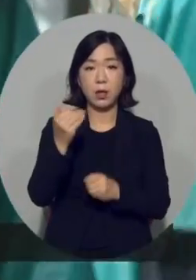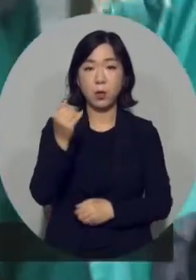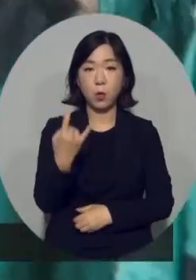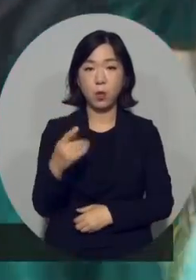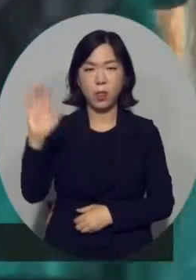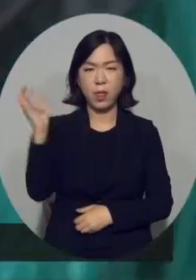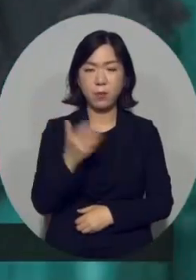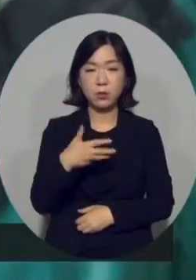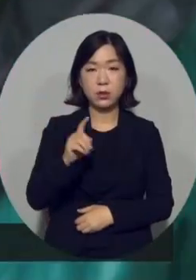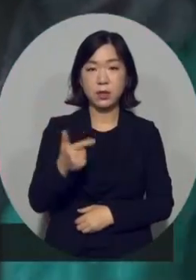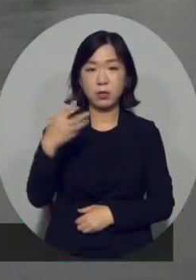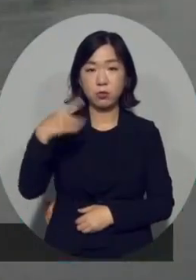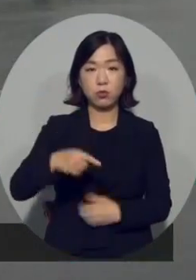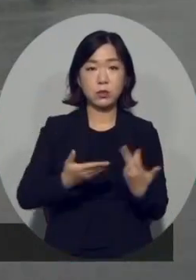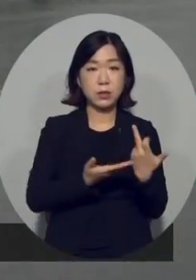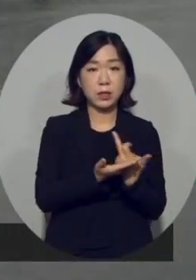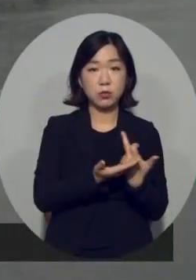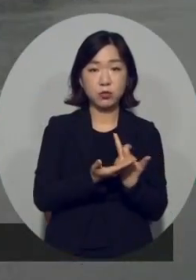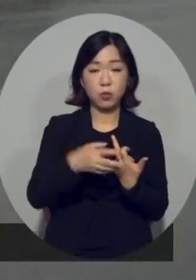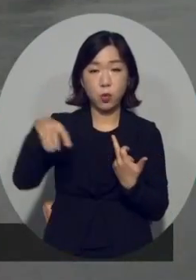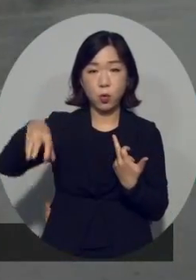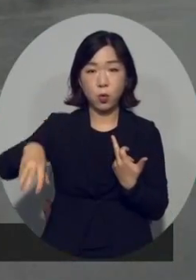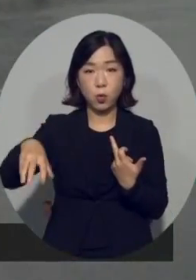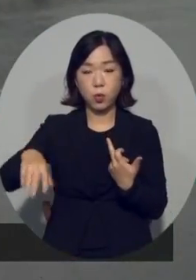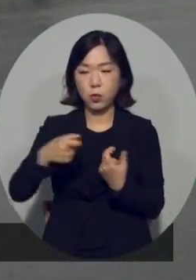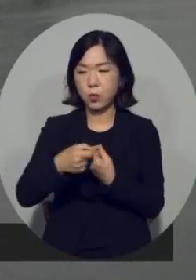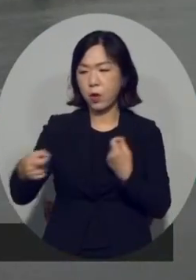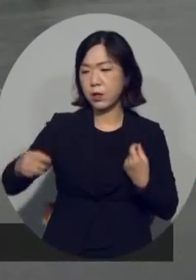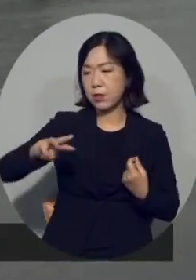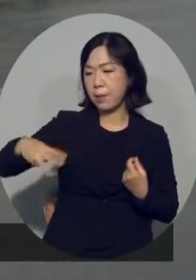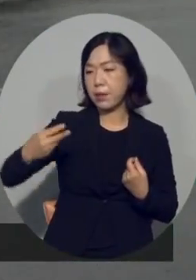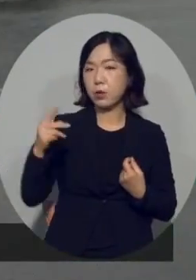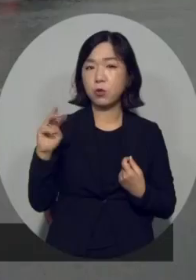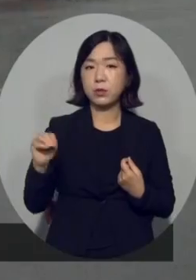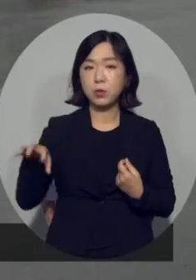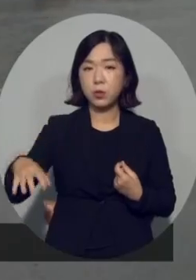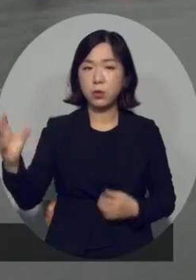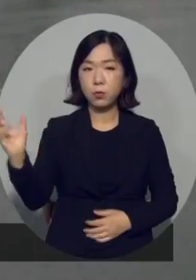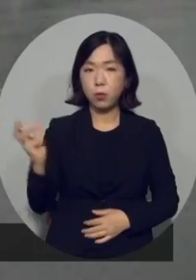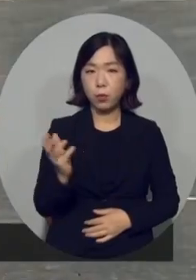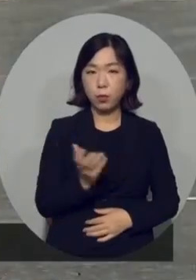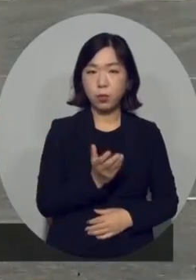찬투는 제주도 서귀포 남남서쪽 약 300km 해상에서 북상하고 있습니다.